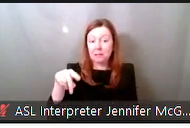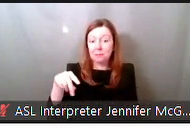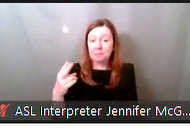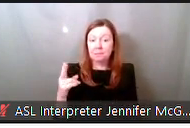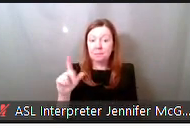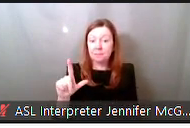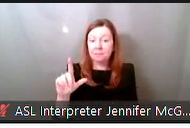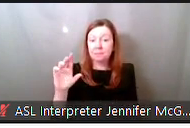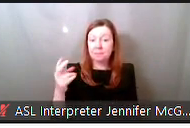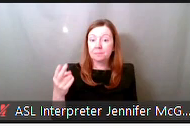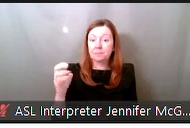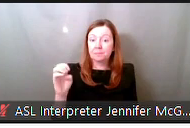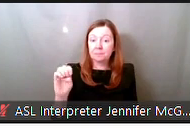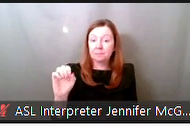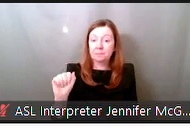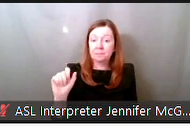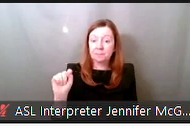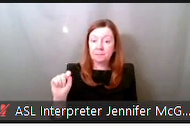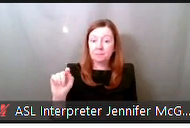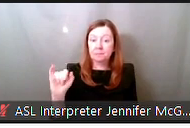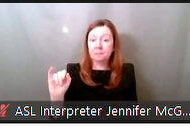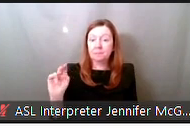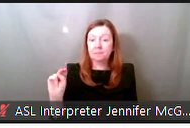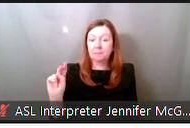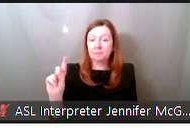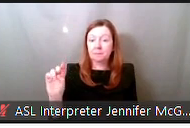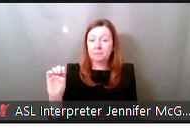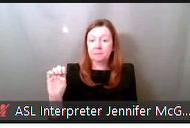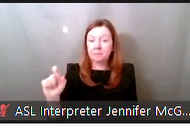我建议大家上